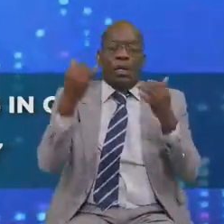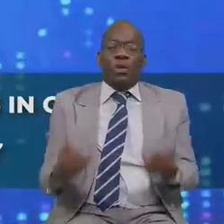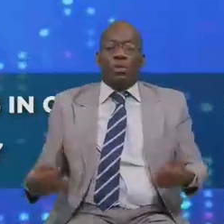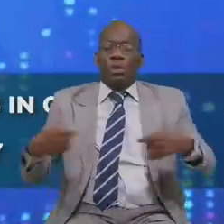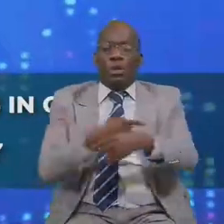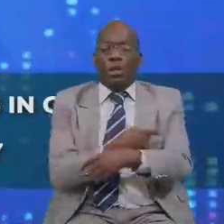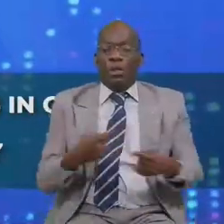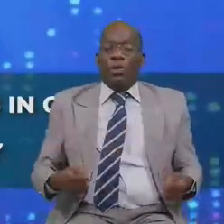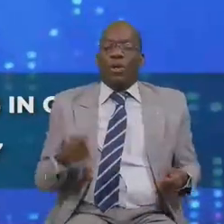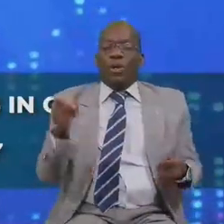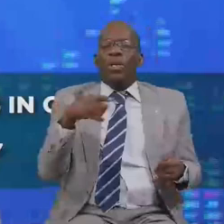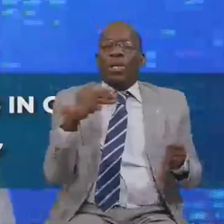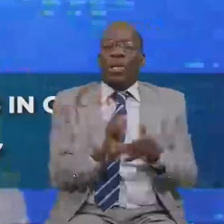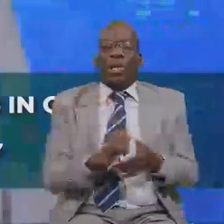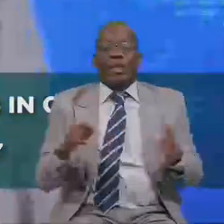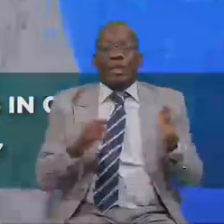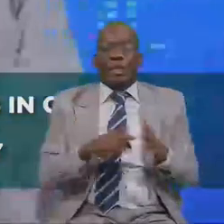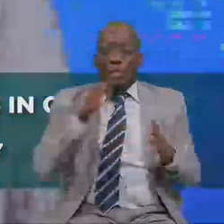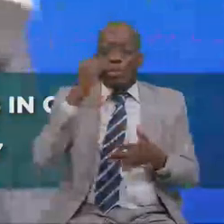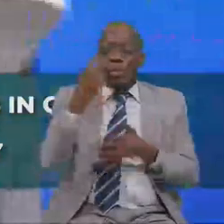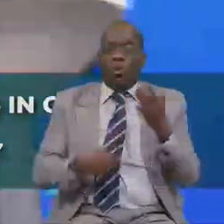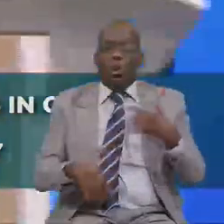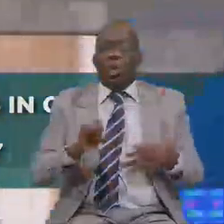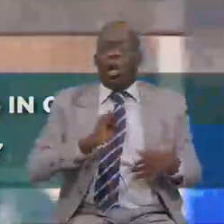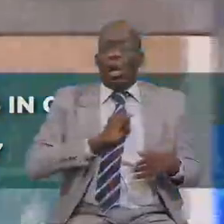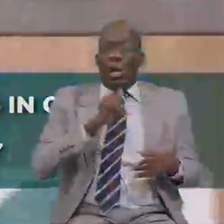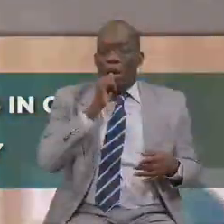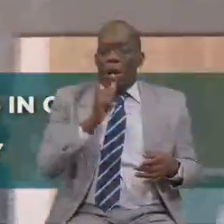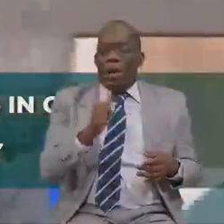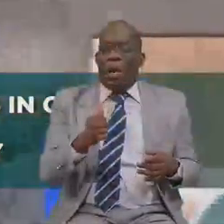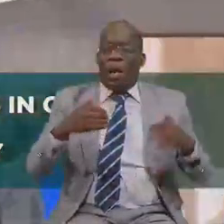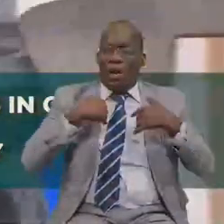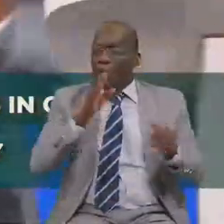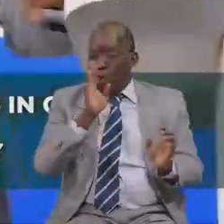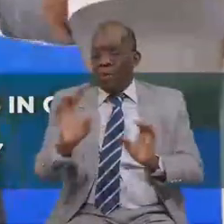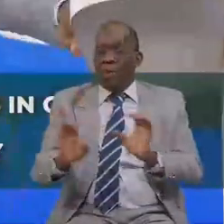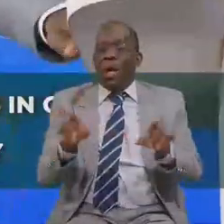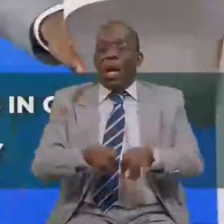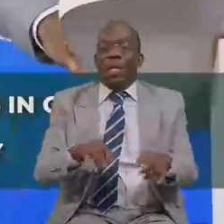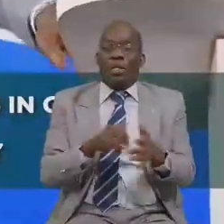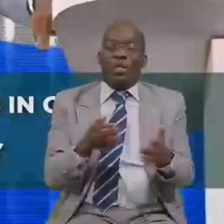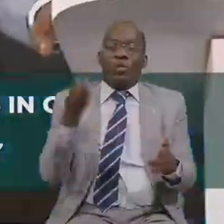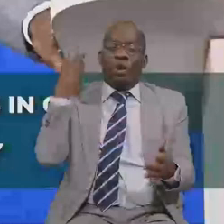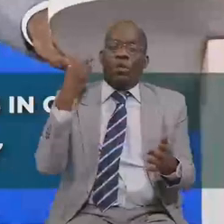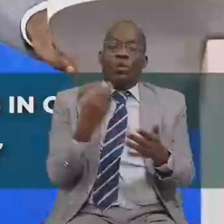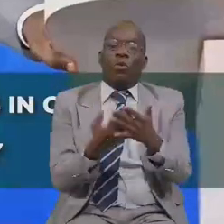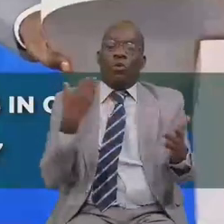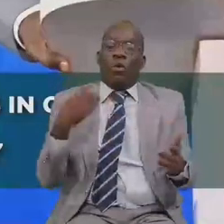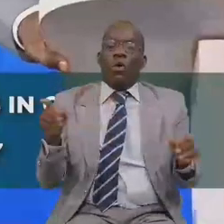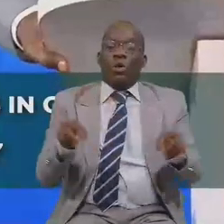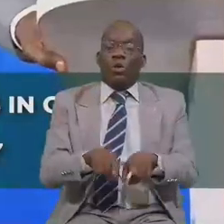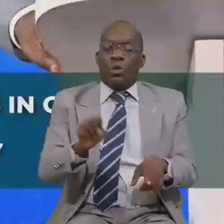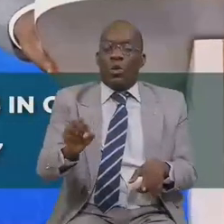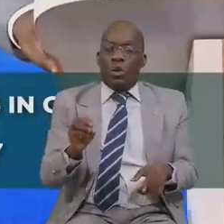il dit, ah, c'est ce que je faisais, comme c'était, il en est ainsi, et il en sera toujours. Ils ne sont